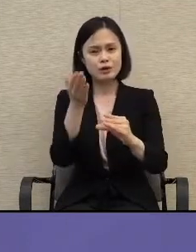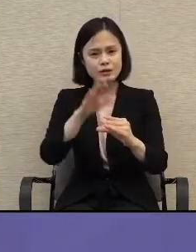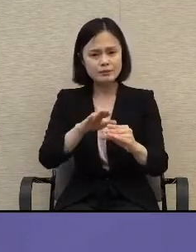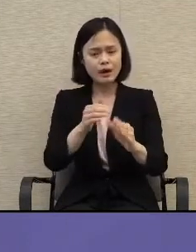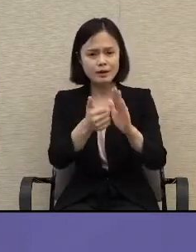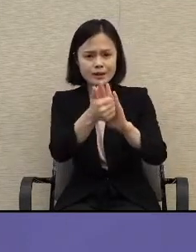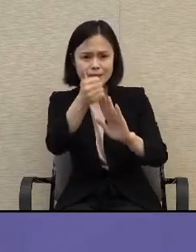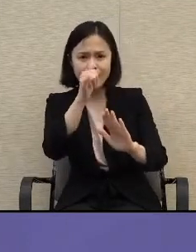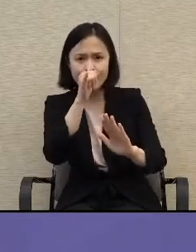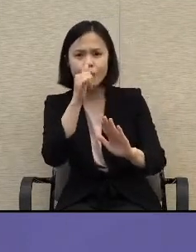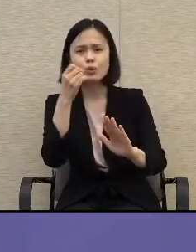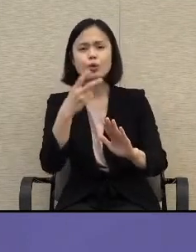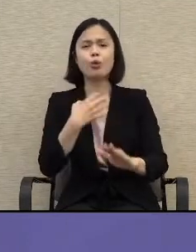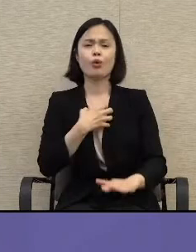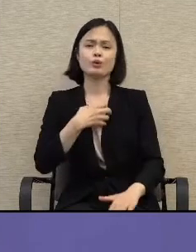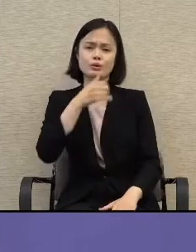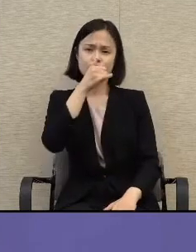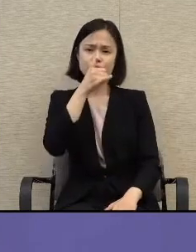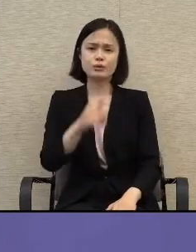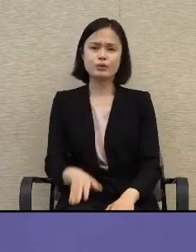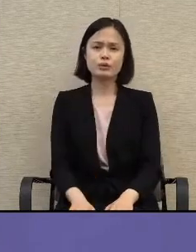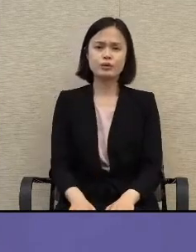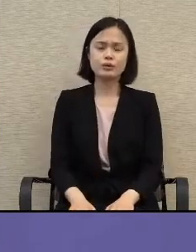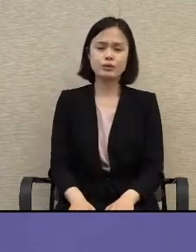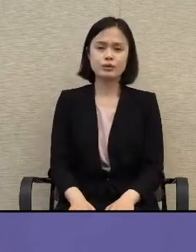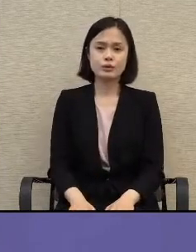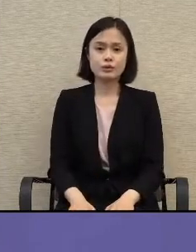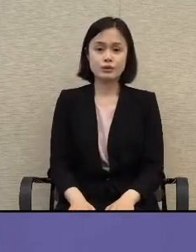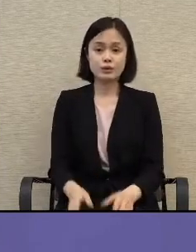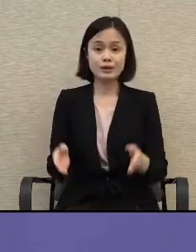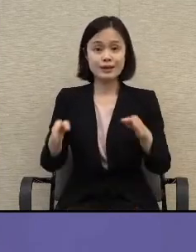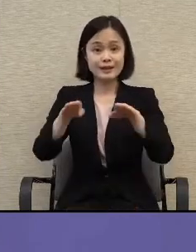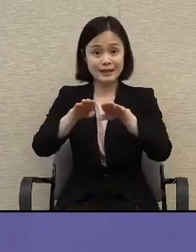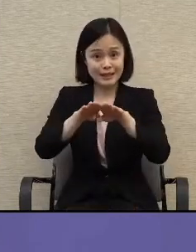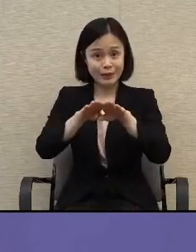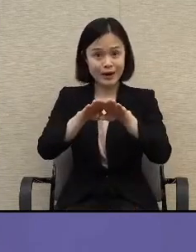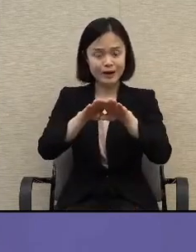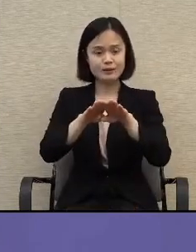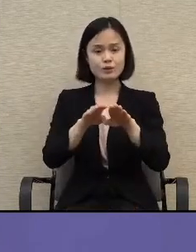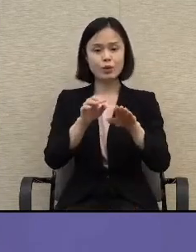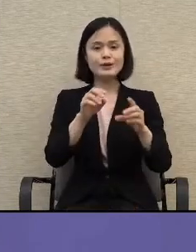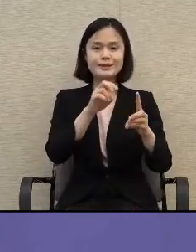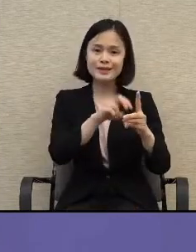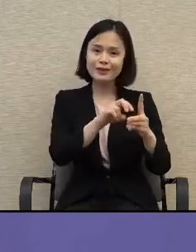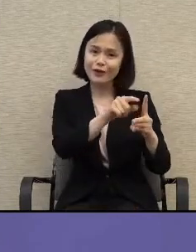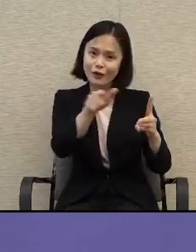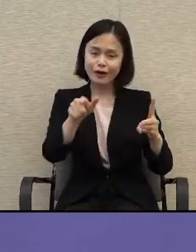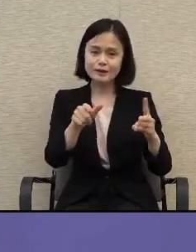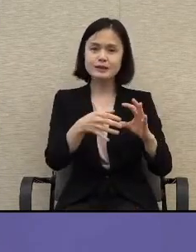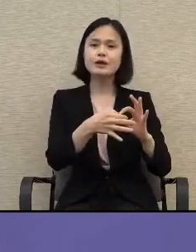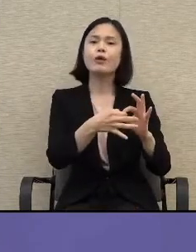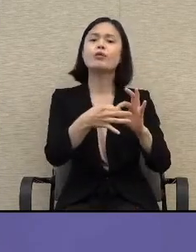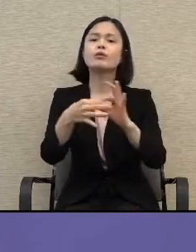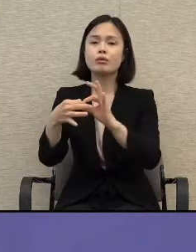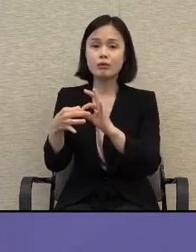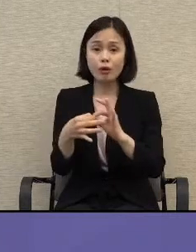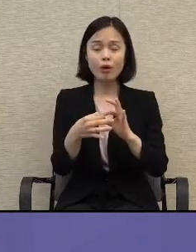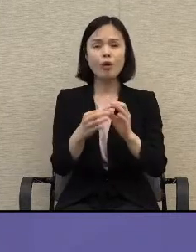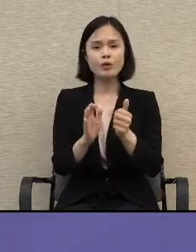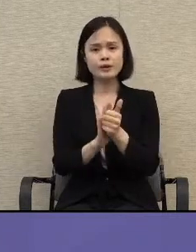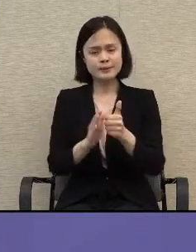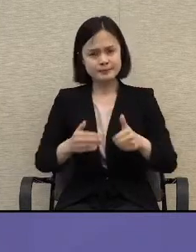텐데요. 연계의 중요성은 지속적으로 강조되어 왔고, 모든 사업에서 현재 진행되고 있는 아까 그 그림에서 보시는